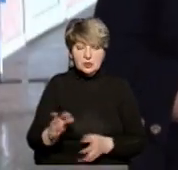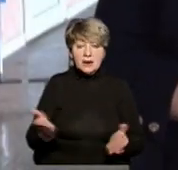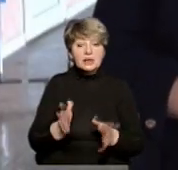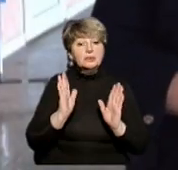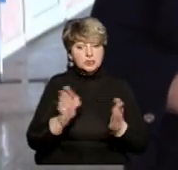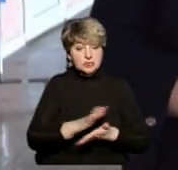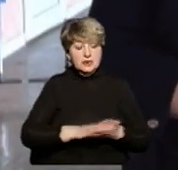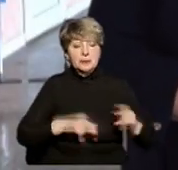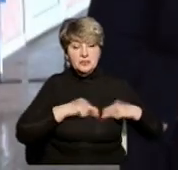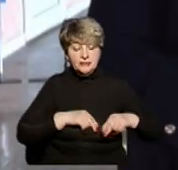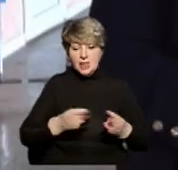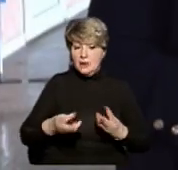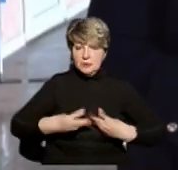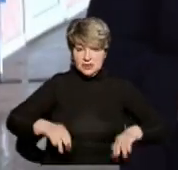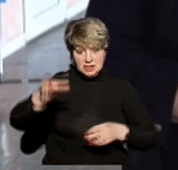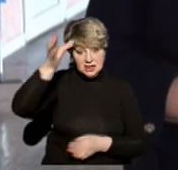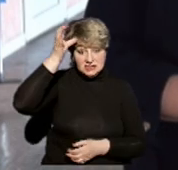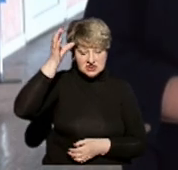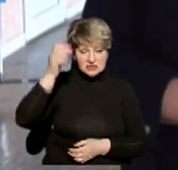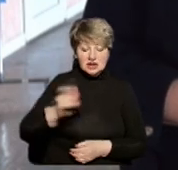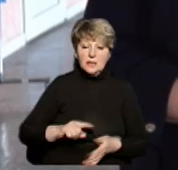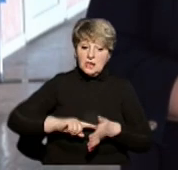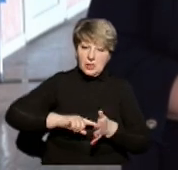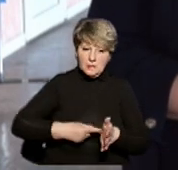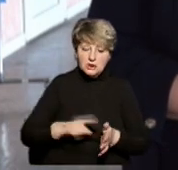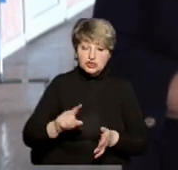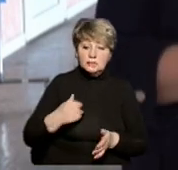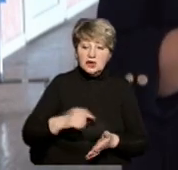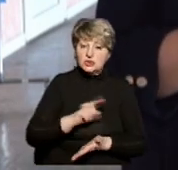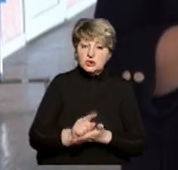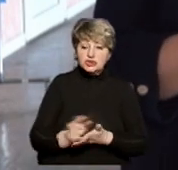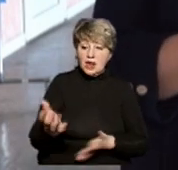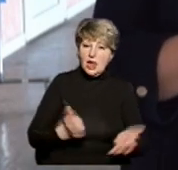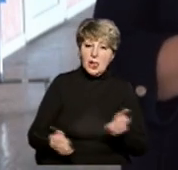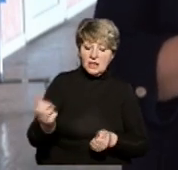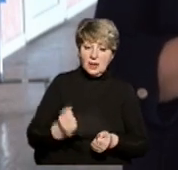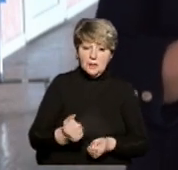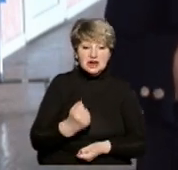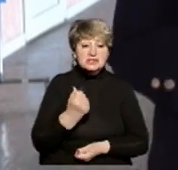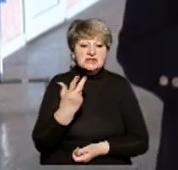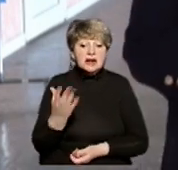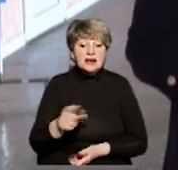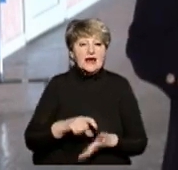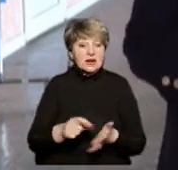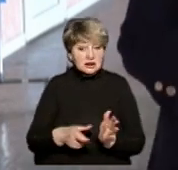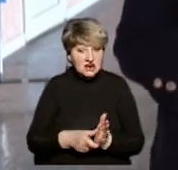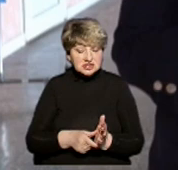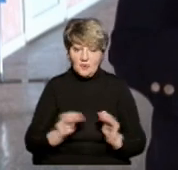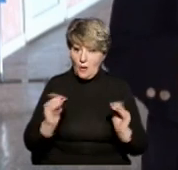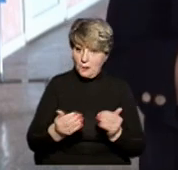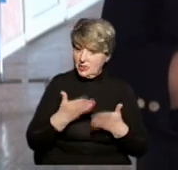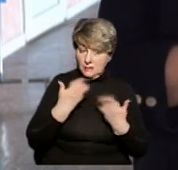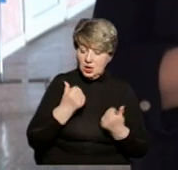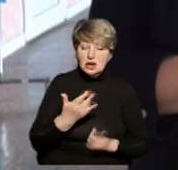освіти наполягає на тому, що ми повинні набирати стільки класів, тобто немає того обмеження, як було раніше, і набирати стільки